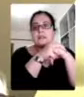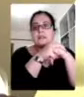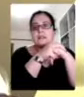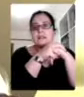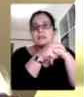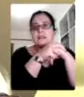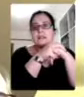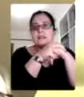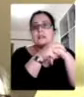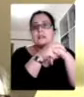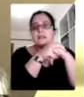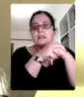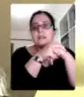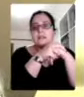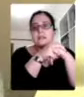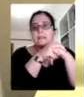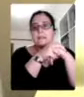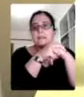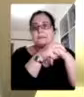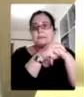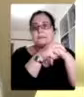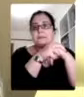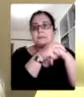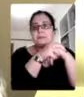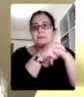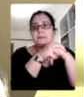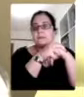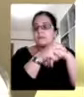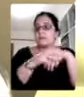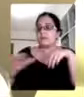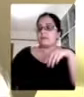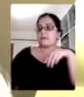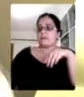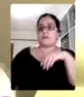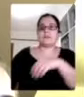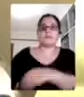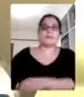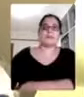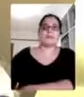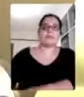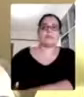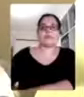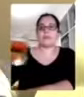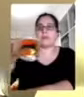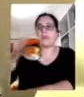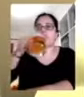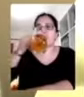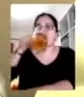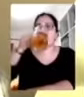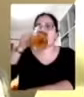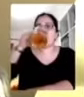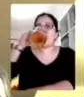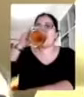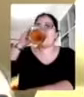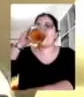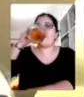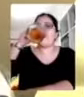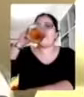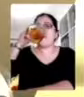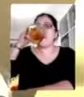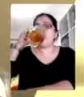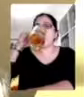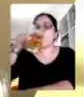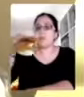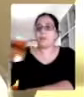onların ülkelerine göre aslında fiyatlarına onlar öyle çok bedava demezler. Yani onlar da ekonomik olarak bizim ülke gibi öyle çok büyük bir refah